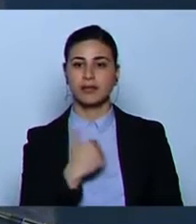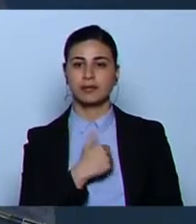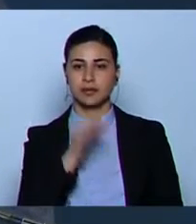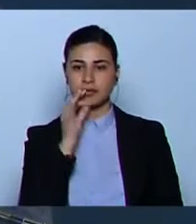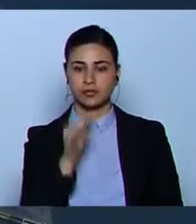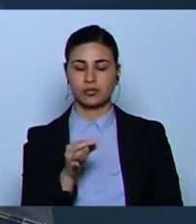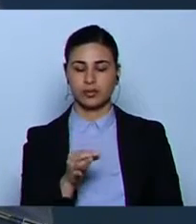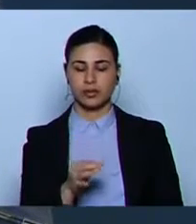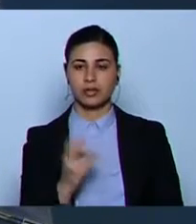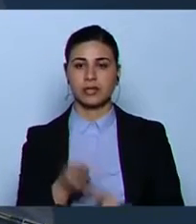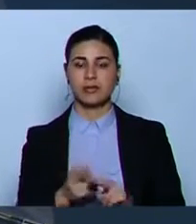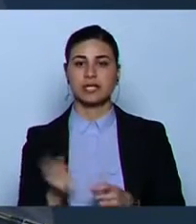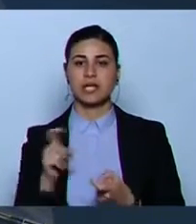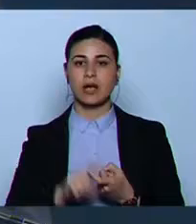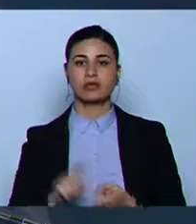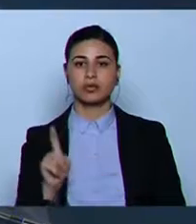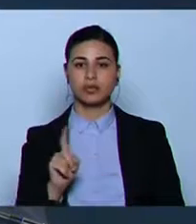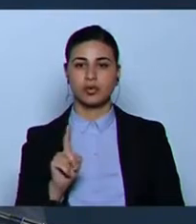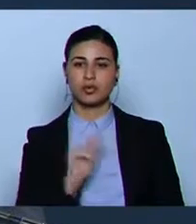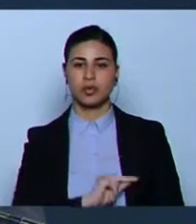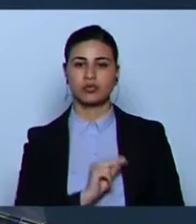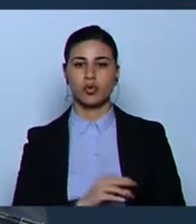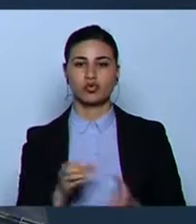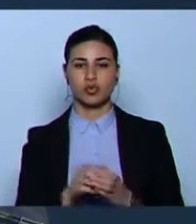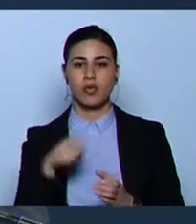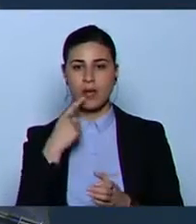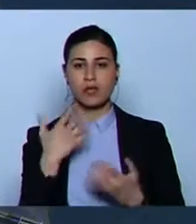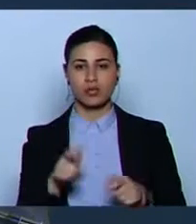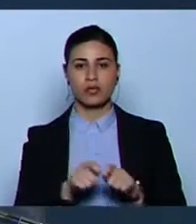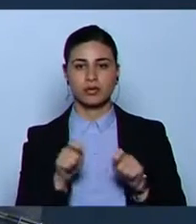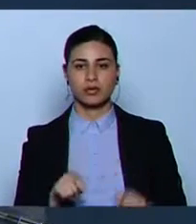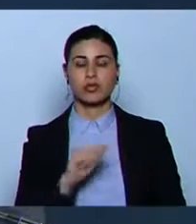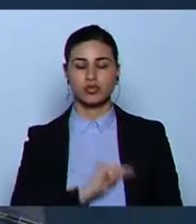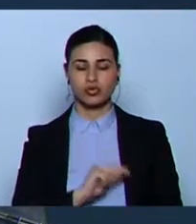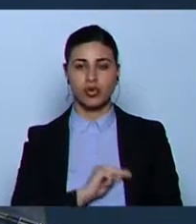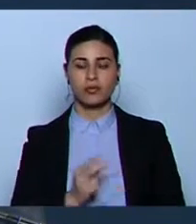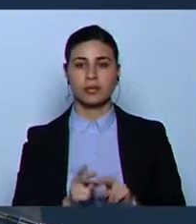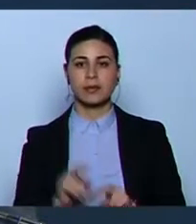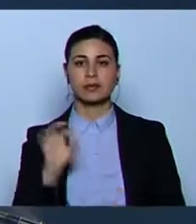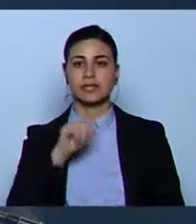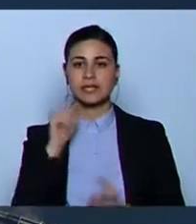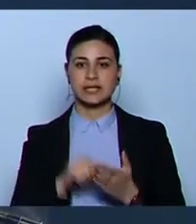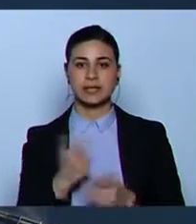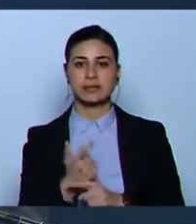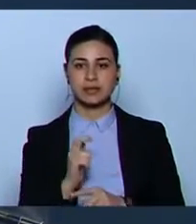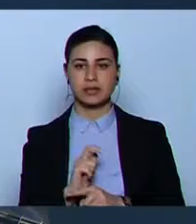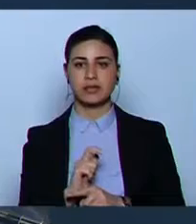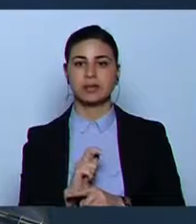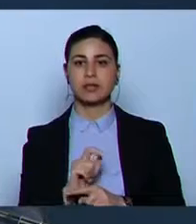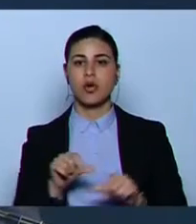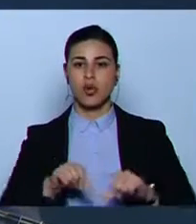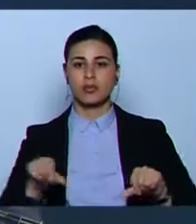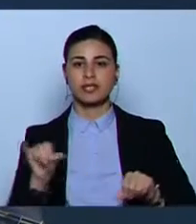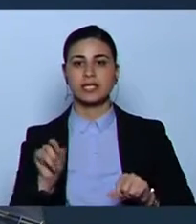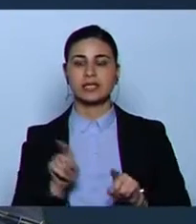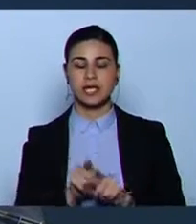გამოეხმაურები იმასთან დაკავშირებით, რომ რაღაც სამუშაო ჯგუფი არის შექმნილი, რომელიც მუშაობს ამ საკითხებზე, არის საკონსტიტუციო კომისია,